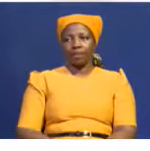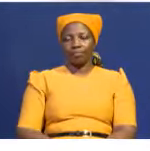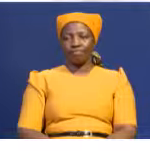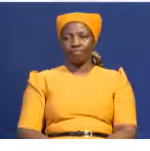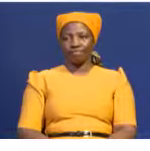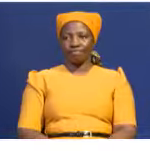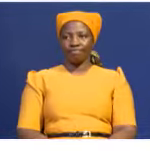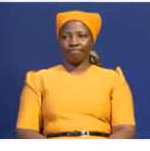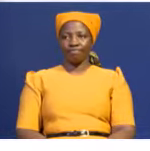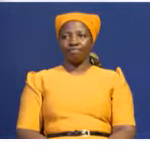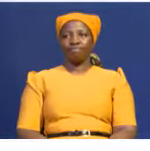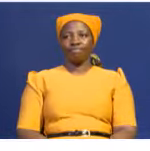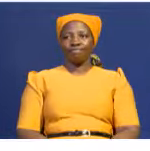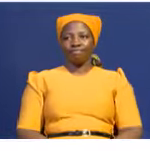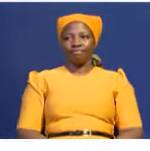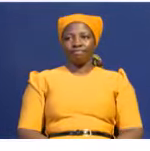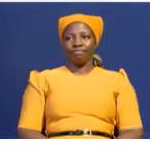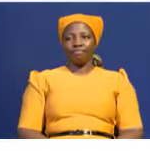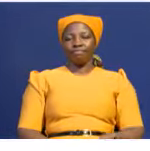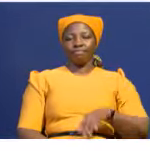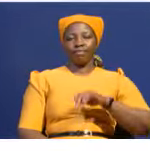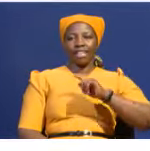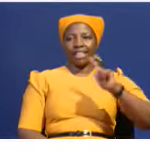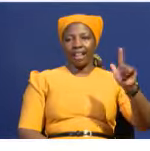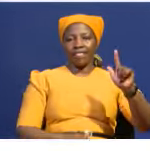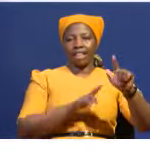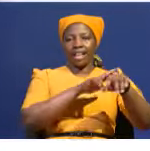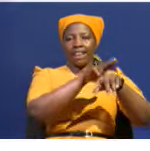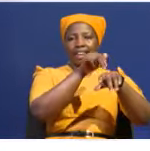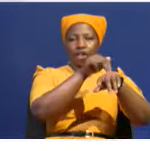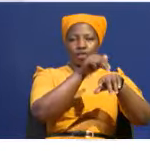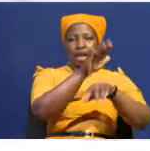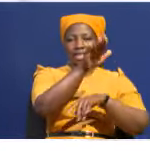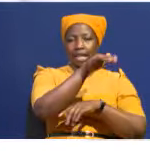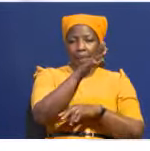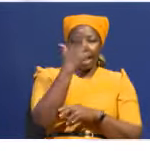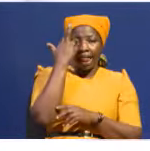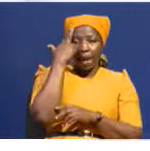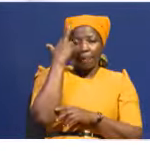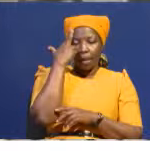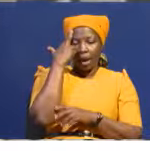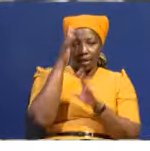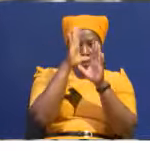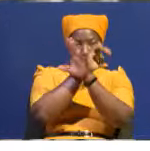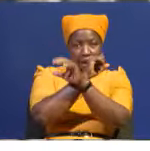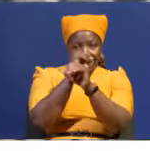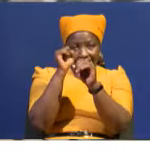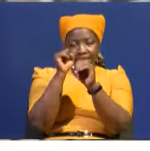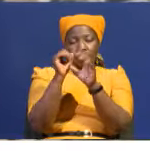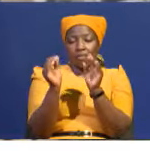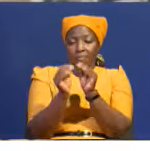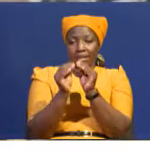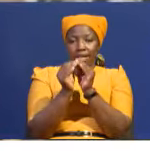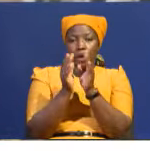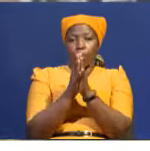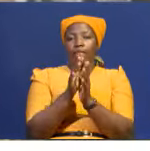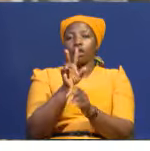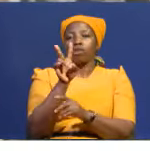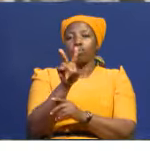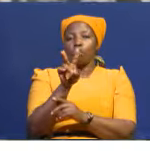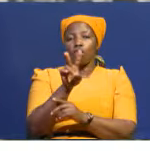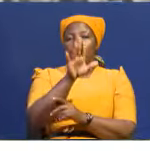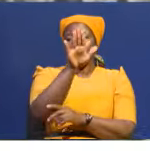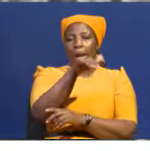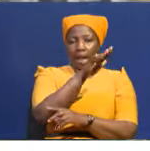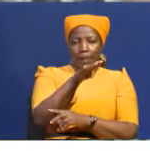upande wake wa kushoto kwa ni bunge la kitaifa. Kumbuka kikao hicho cha rais na mabunge yote mawili hii leo ambayo inaitwa joint sitting